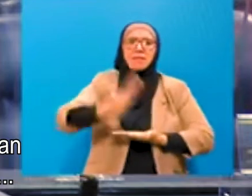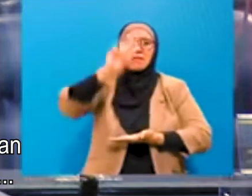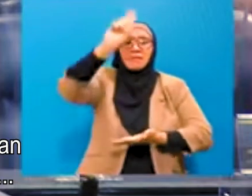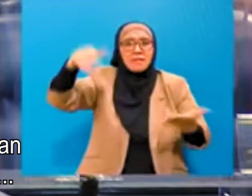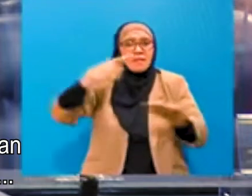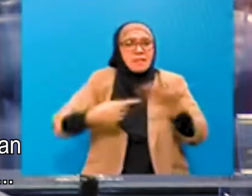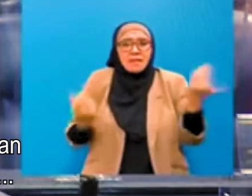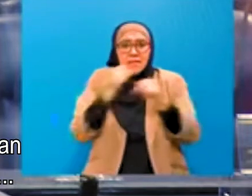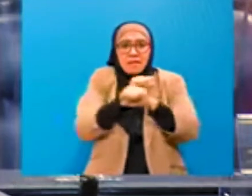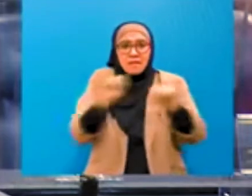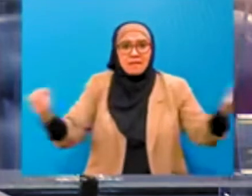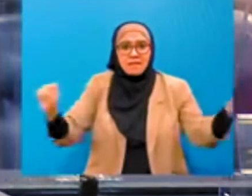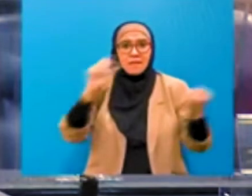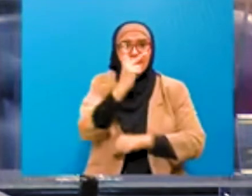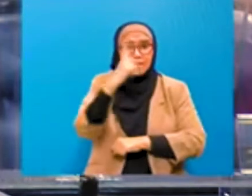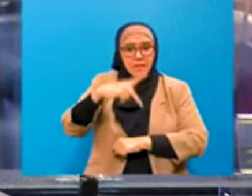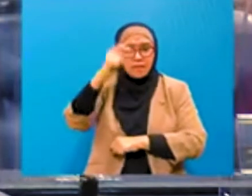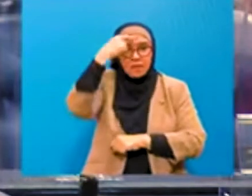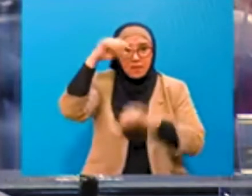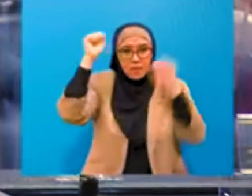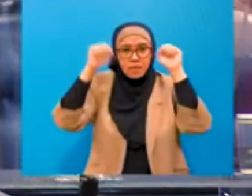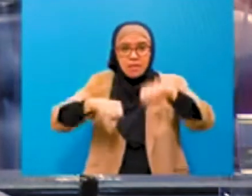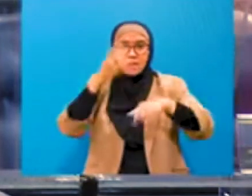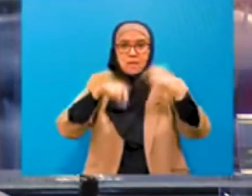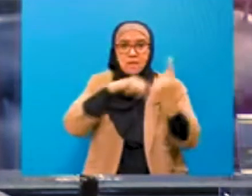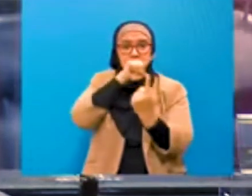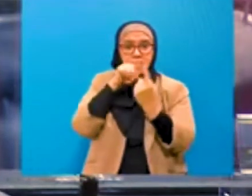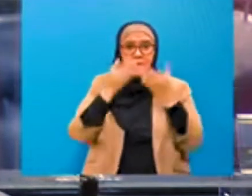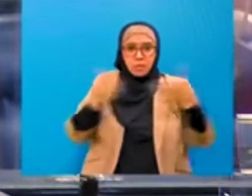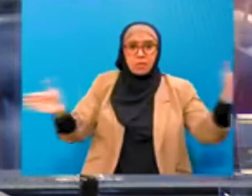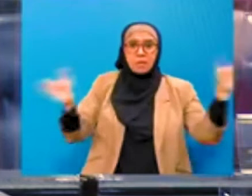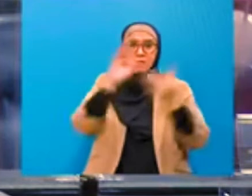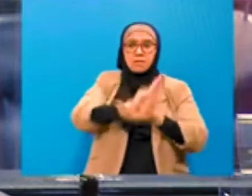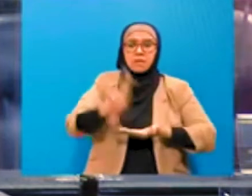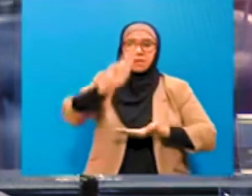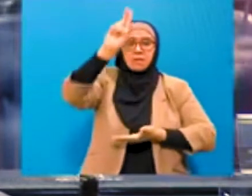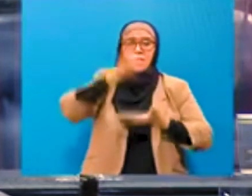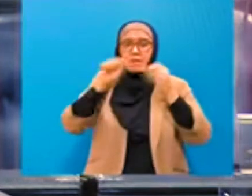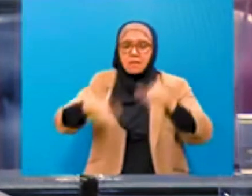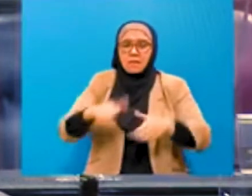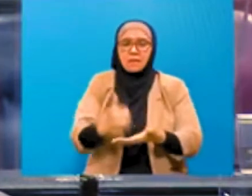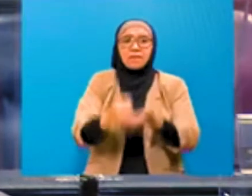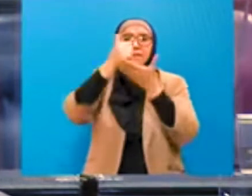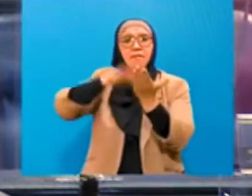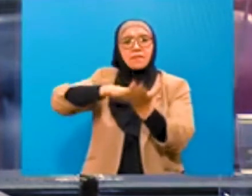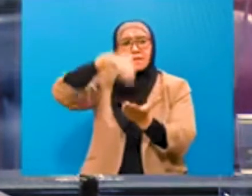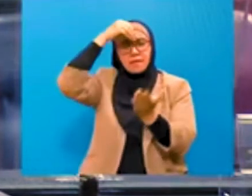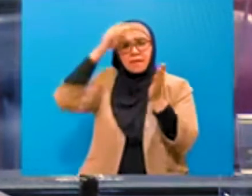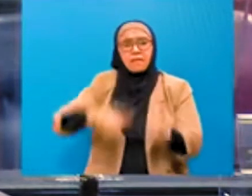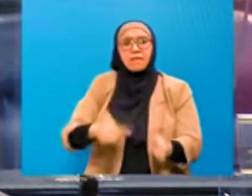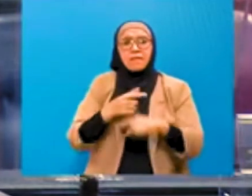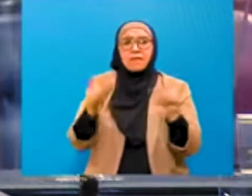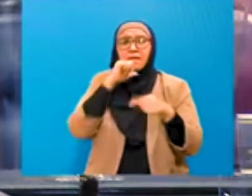untuk membolehkan bila kita buka kempos itu membantu para pelajar ini tidak membawa tekanan